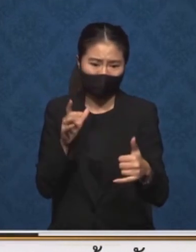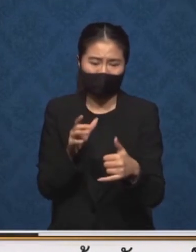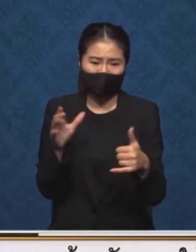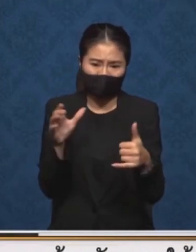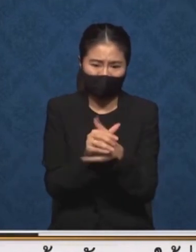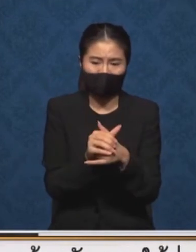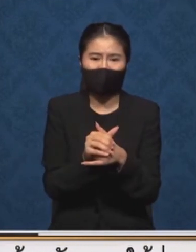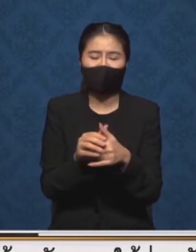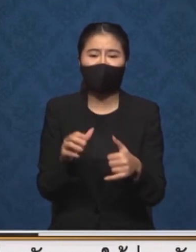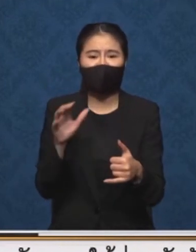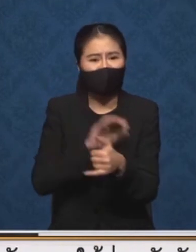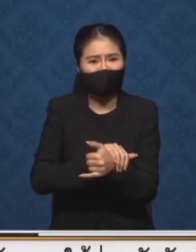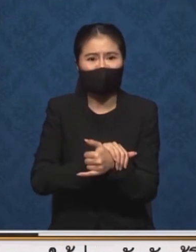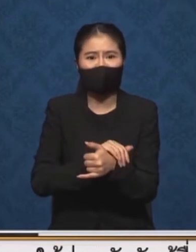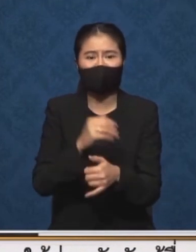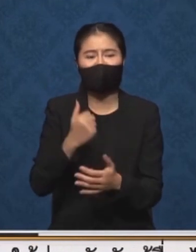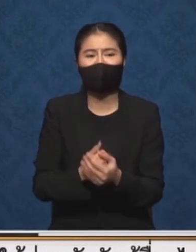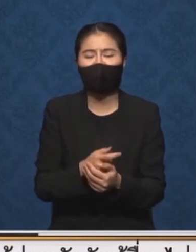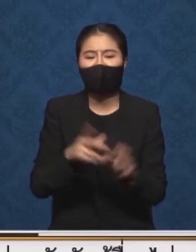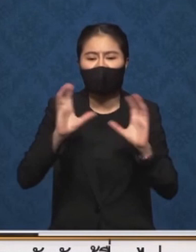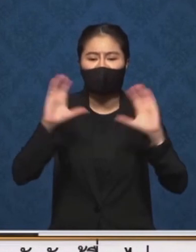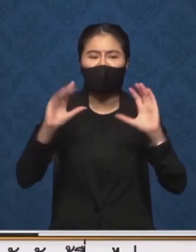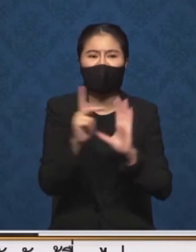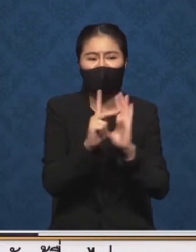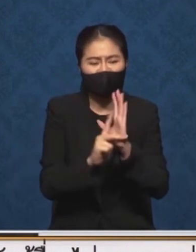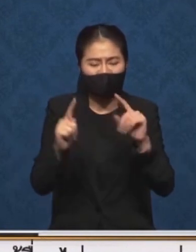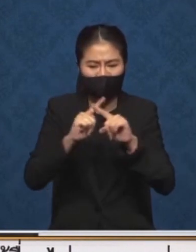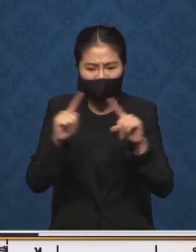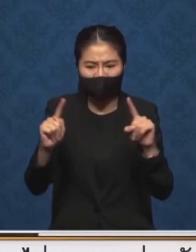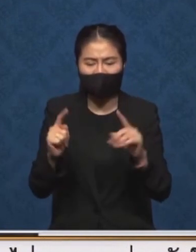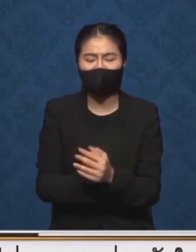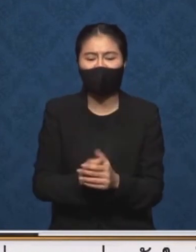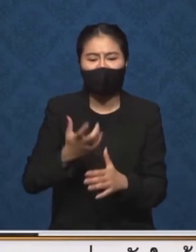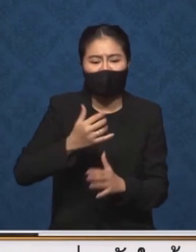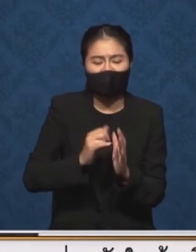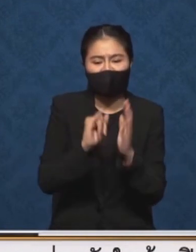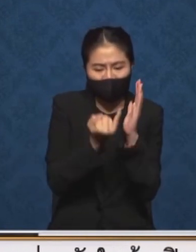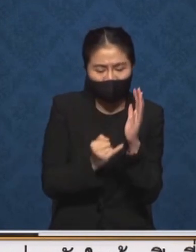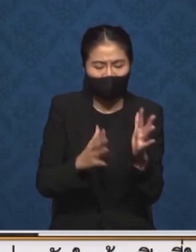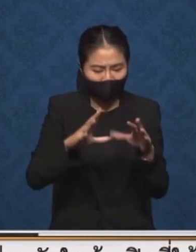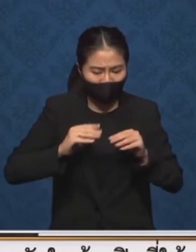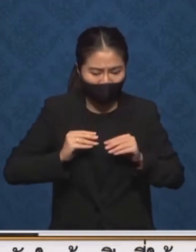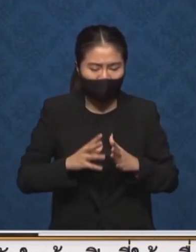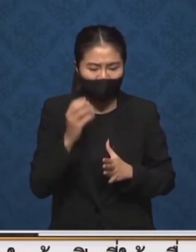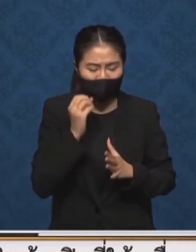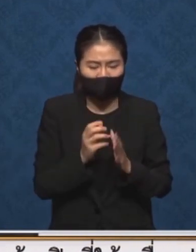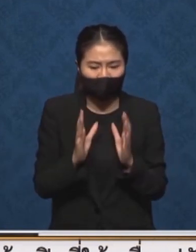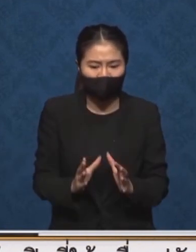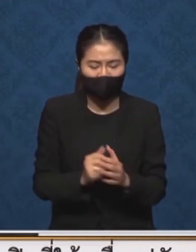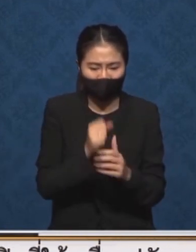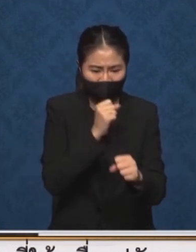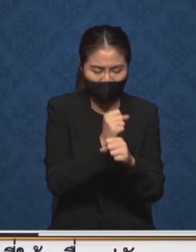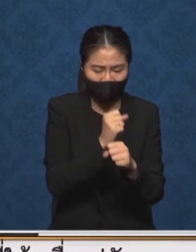หนบ้าหรอเปล่าเนี่ย การไ้หารฐบาลกฎหมายอเดียวกันเพราฉะนั้น ตามทานครั ผมอยากจะฝากว่